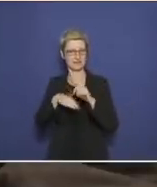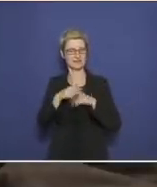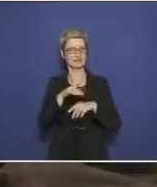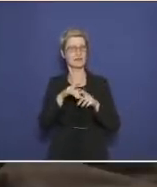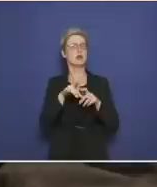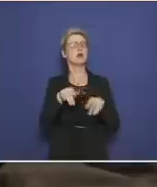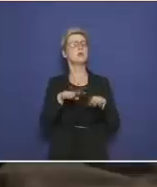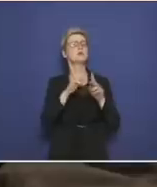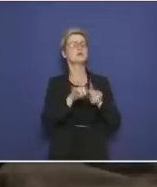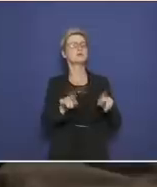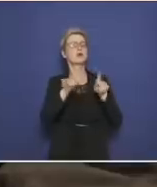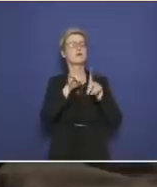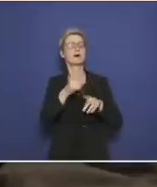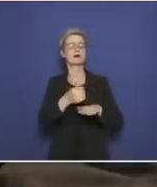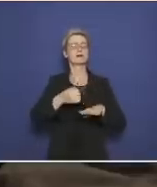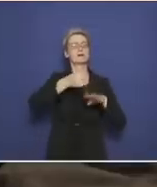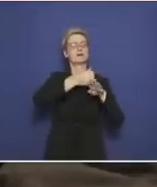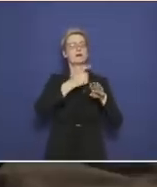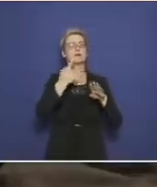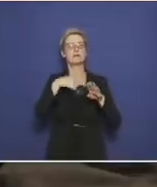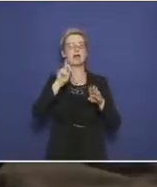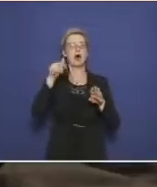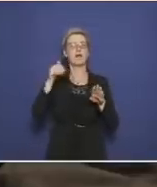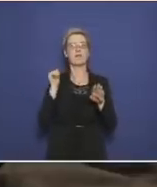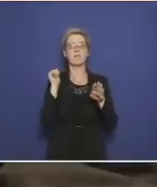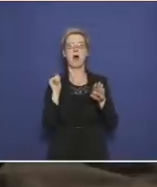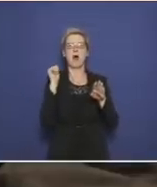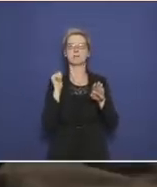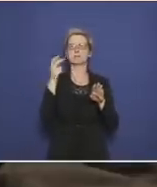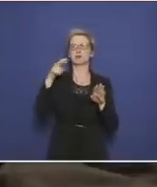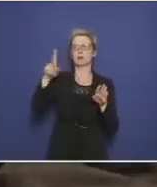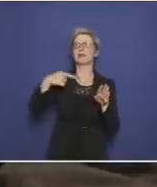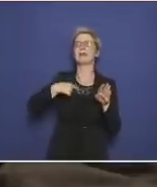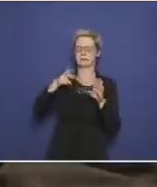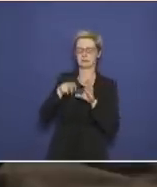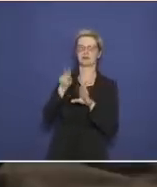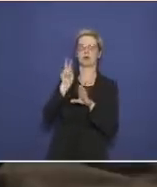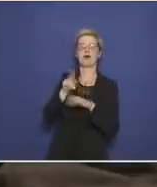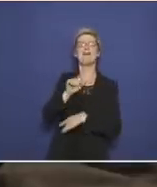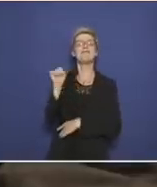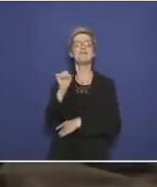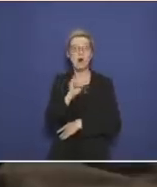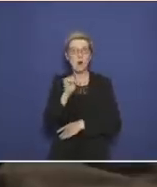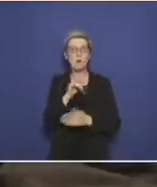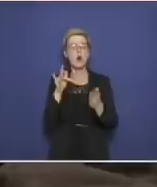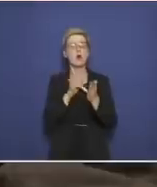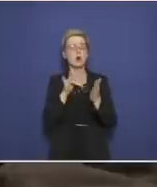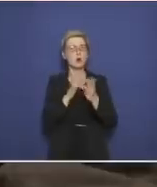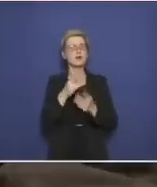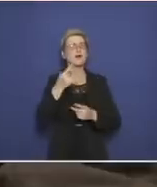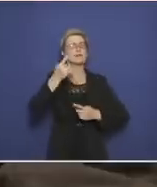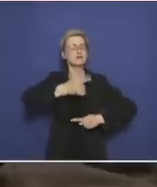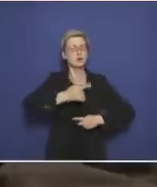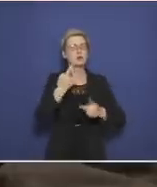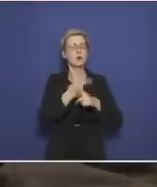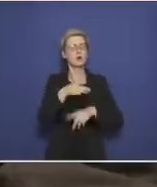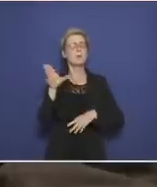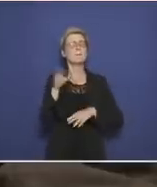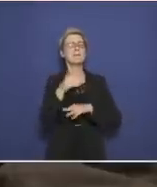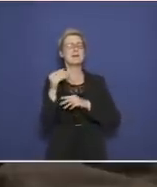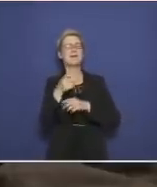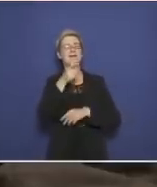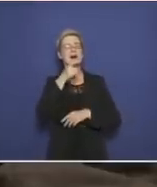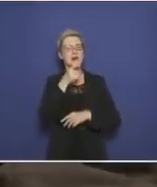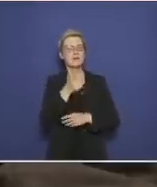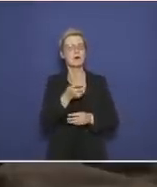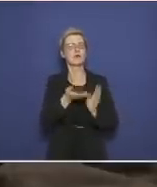war, dem Papst seinen Rücktritt angeboten hat wegen des Verschuldens und einer Mitverantwortung im Missbrauchsskandal.